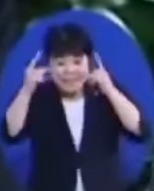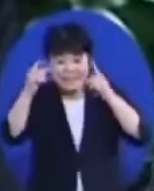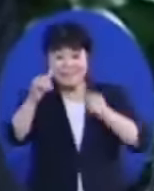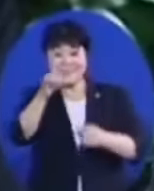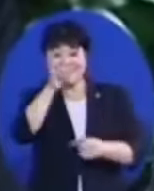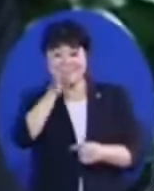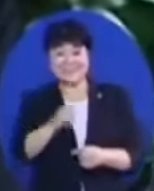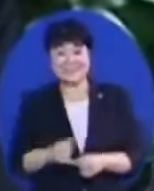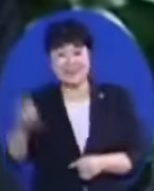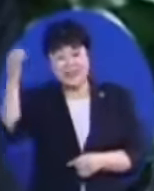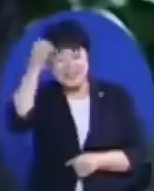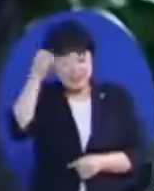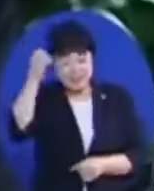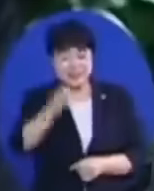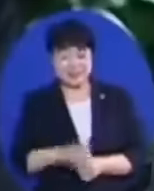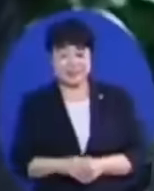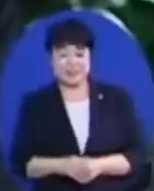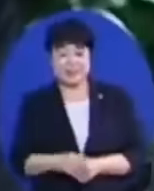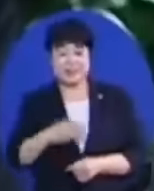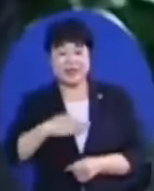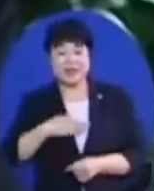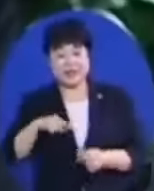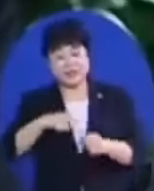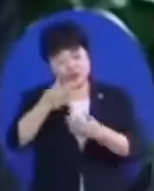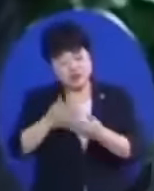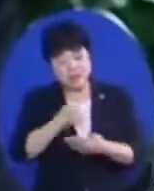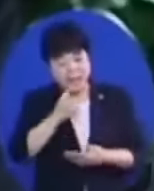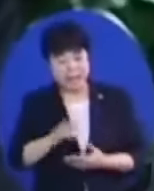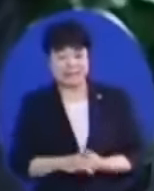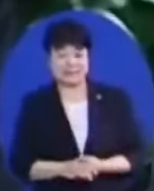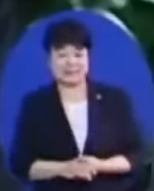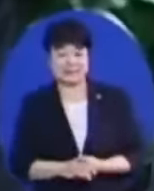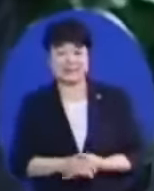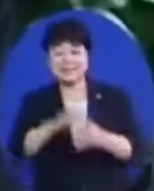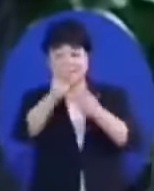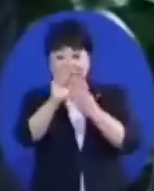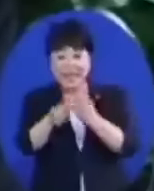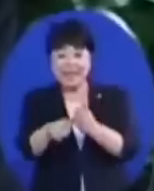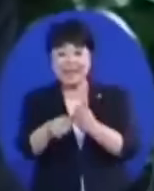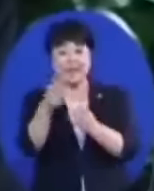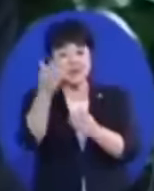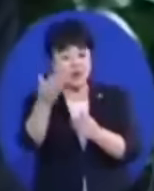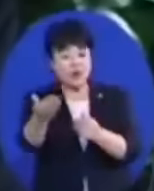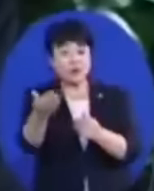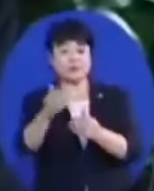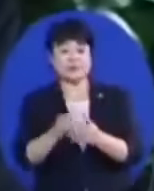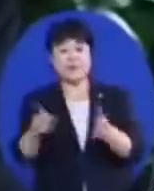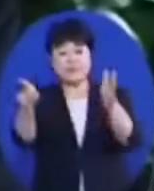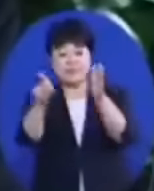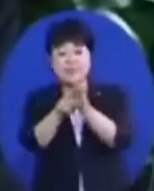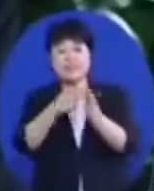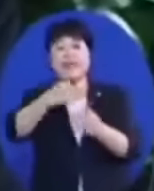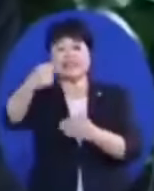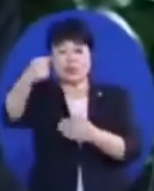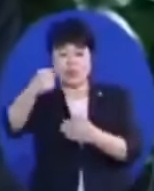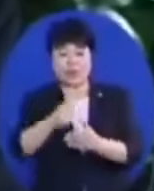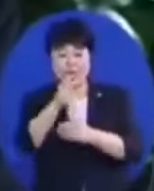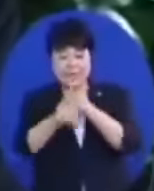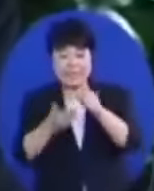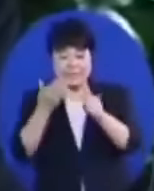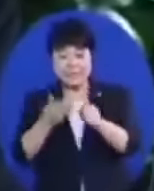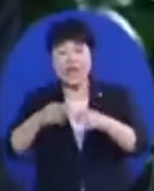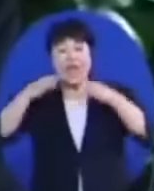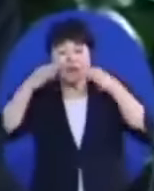것입니다. 성령이 저것은 날 보고 하는 말씀이다. 그때는 여러분 그 믿음을 가지고서